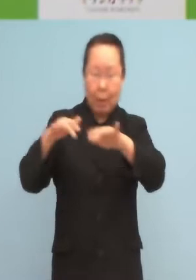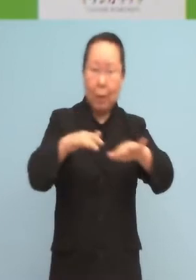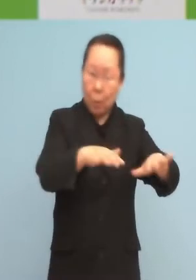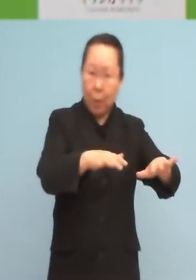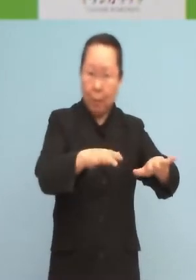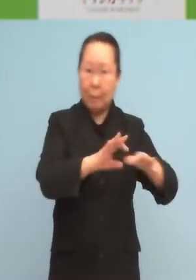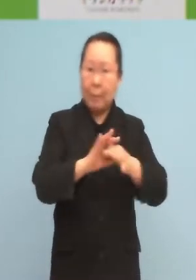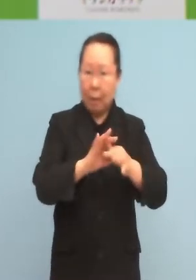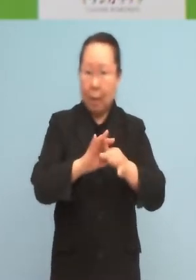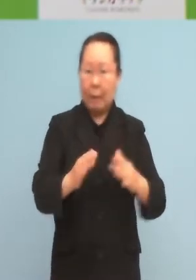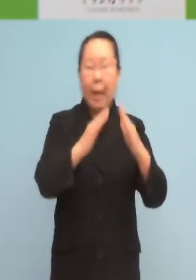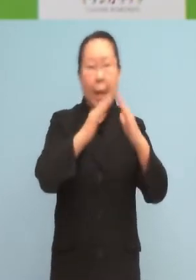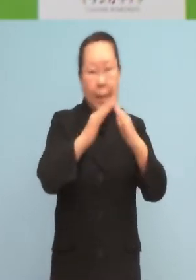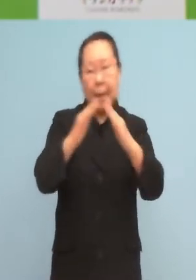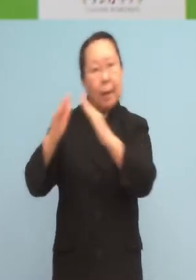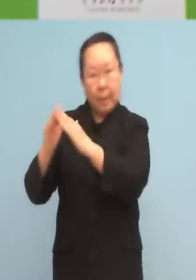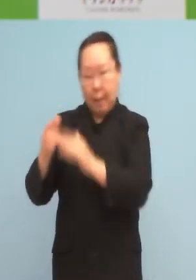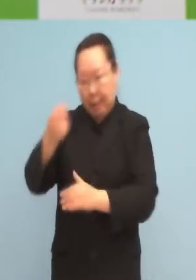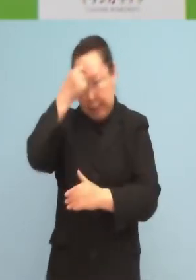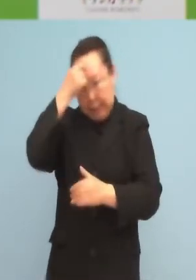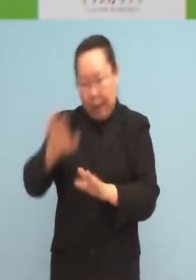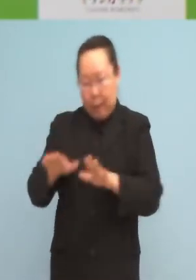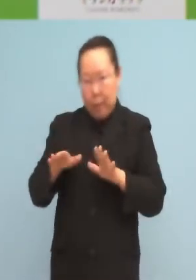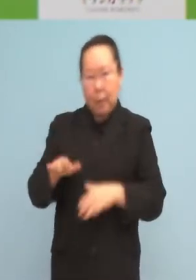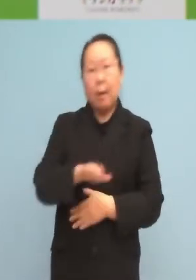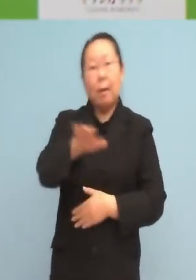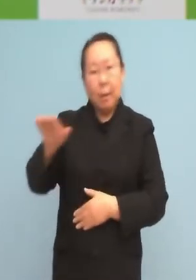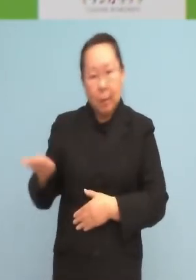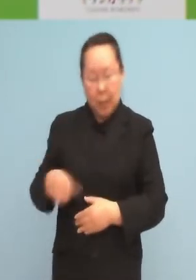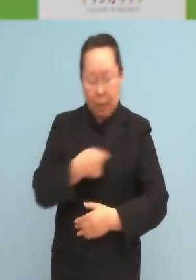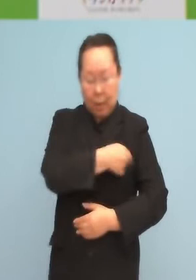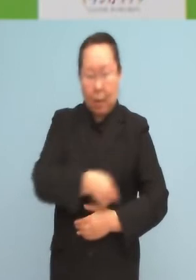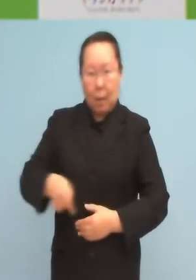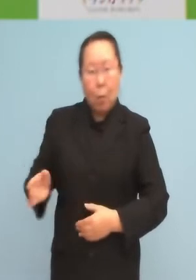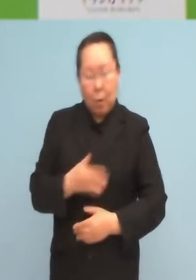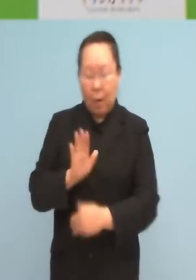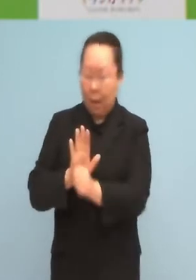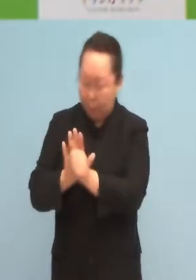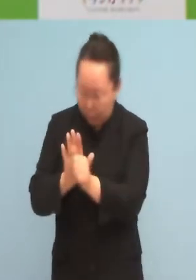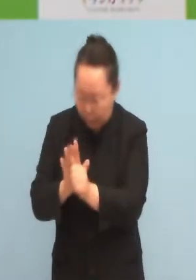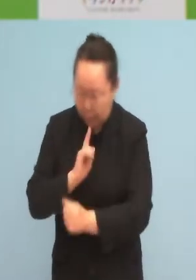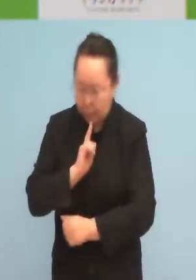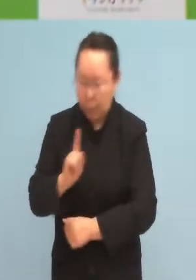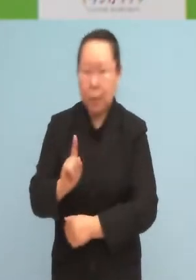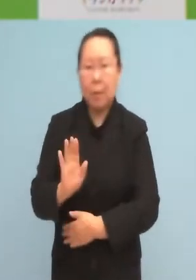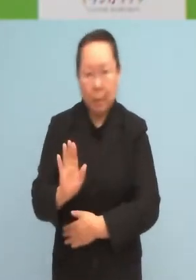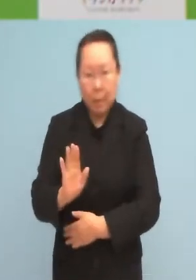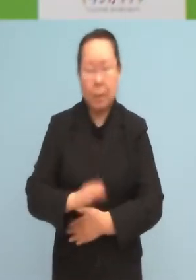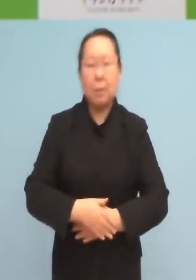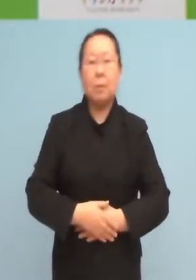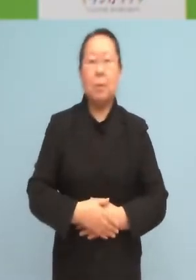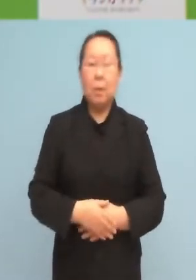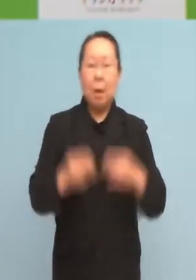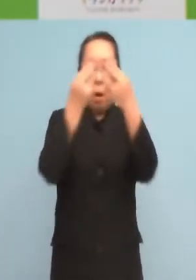いまして、住家などの被害に遭われた方々にも心からお見舞いを申し上げる次第であります。